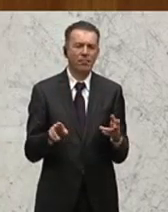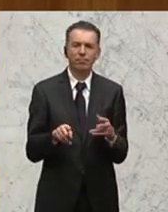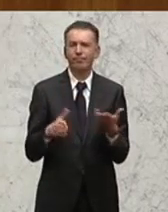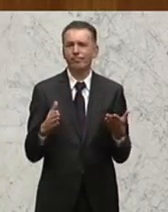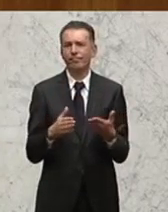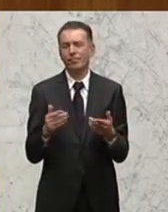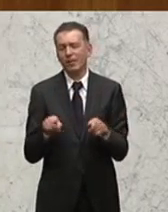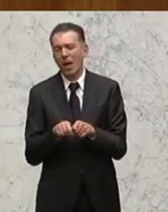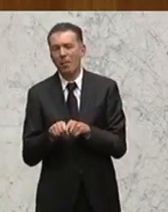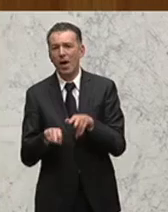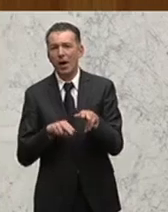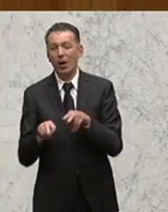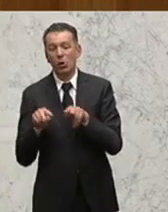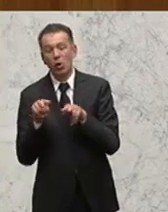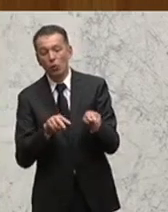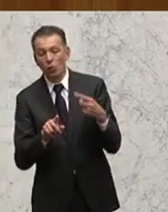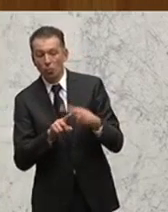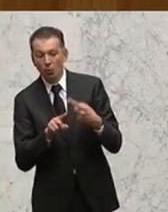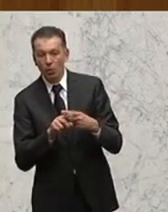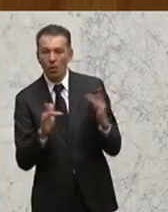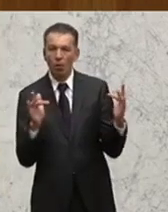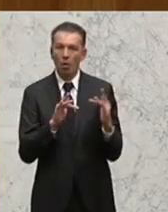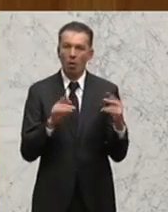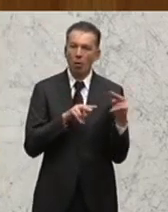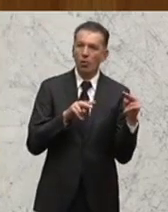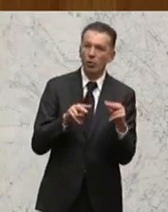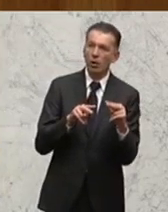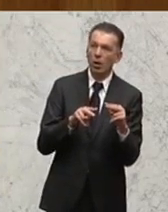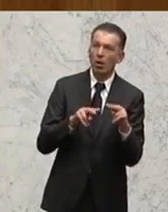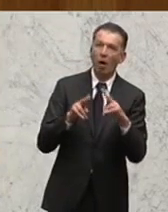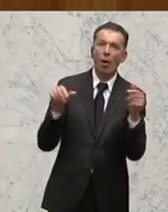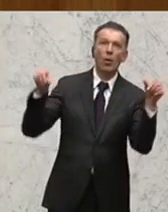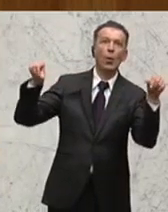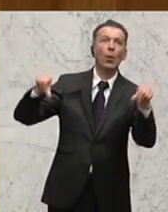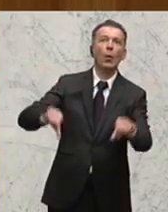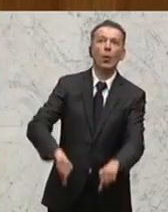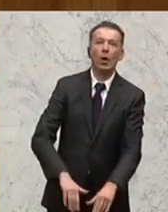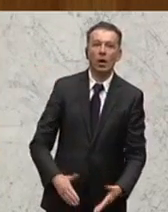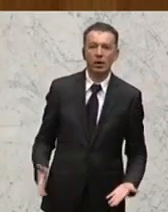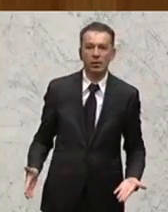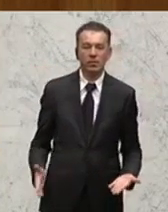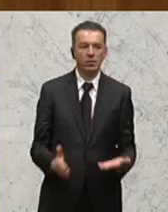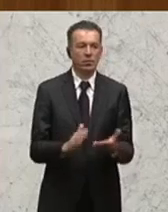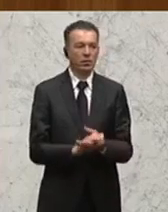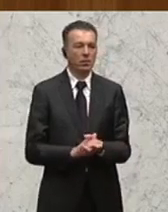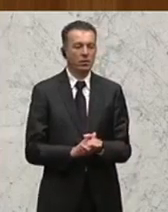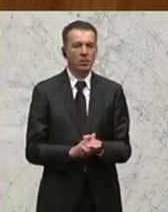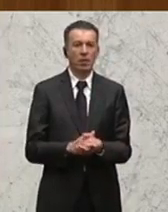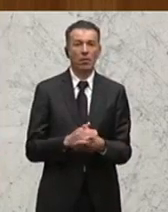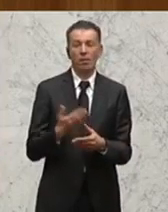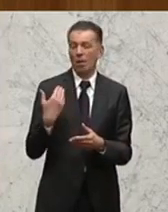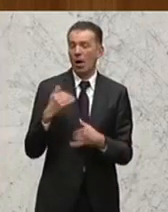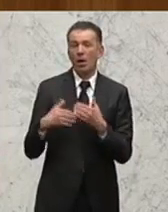es positiver und die Opposition sieht den Untergang nahe. Tatsache ist aber, wenn man sich die letzten